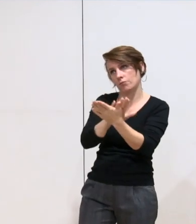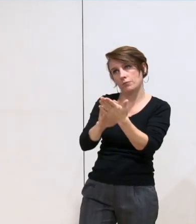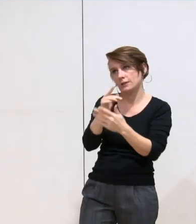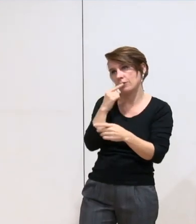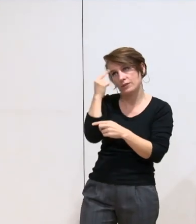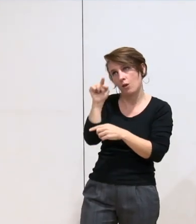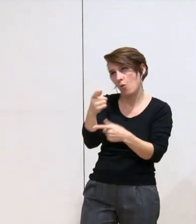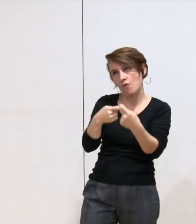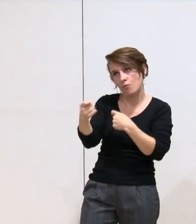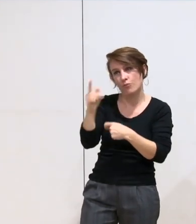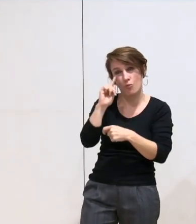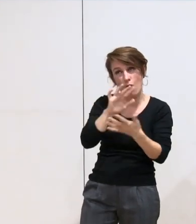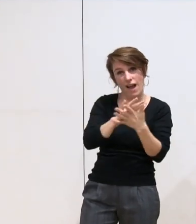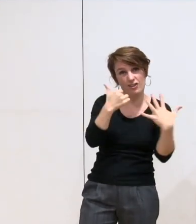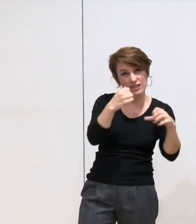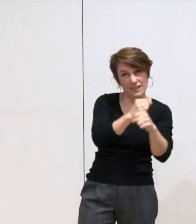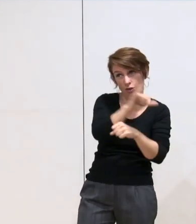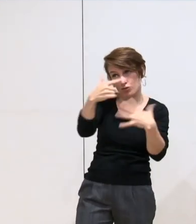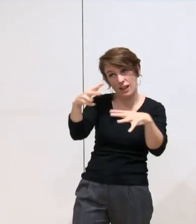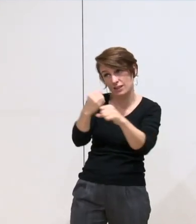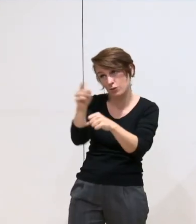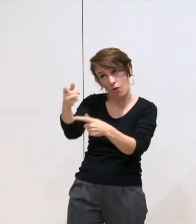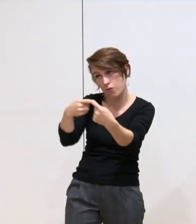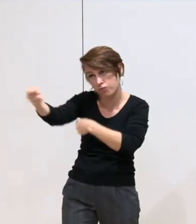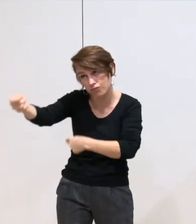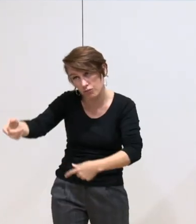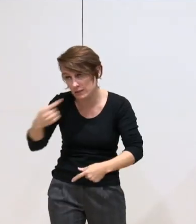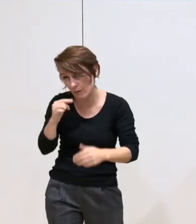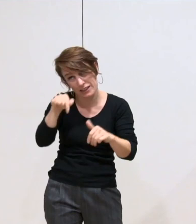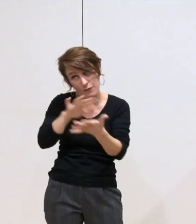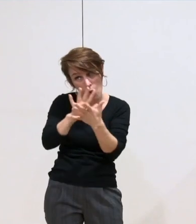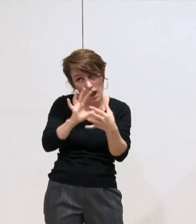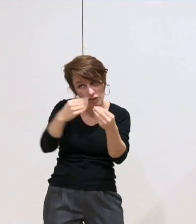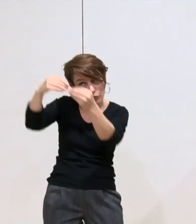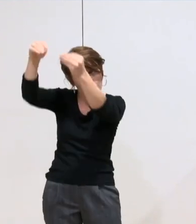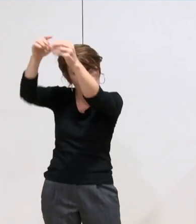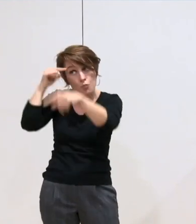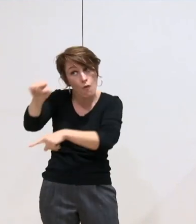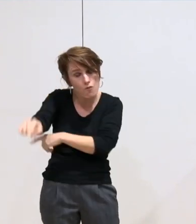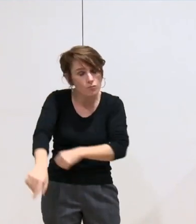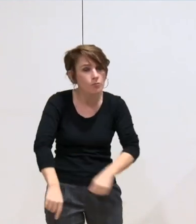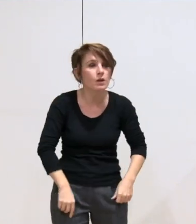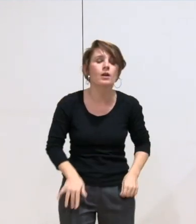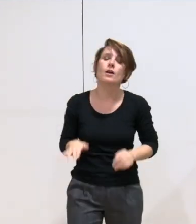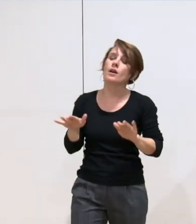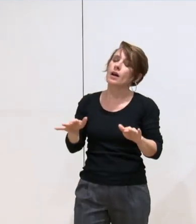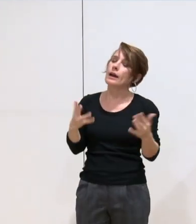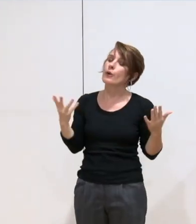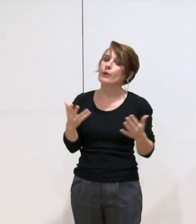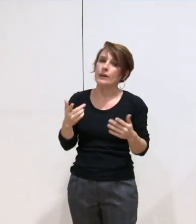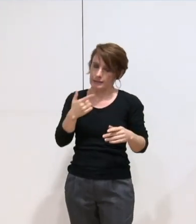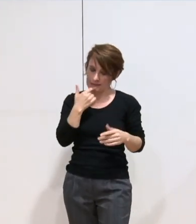plus large. Qu'est-ce que ça veut dire, cette affaire-là? Ça veut dire que le dispositif de réussite éducative, jusqu'à maintenant,